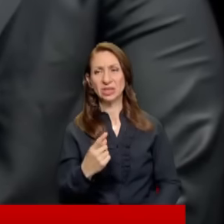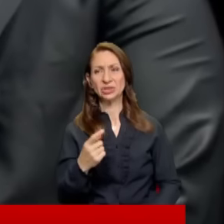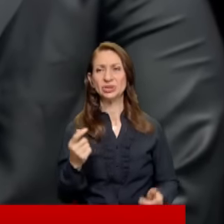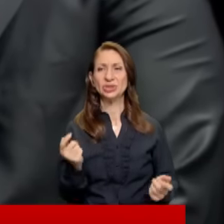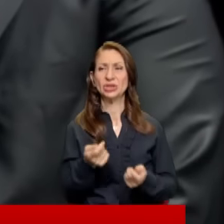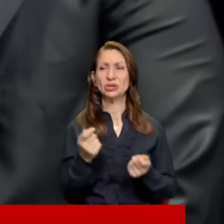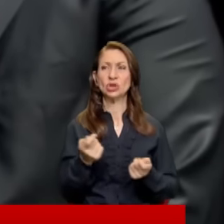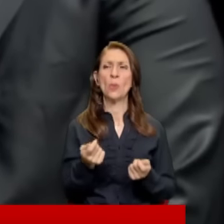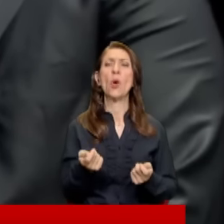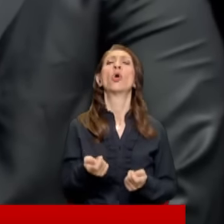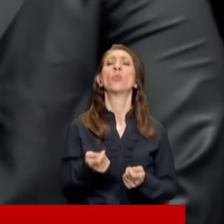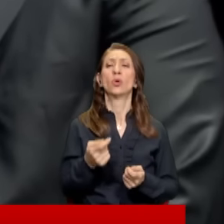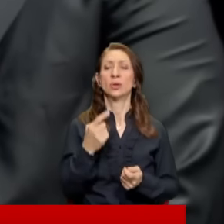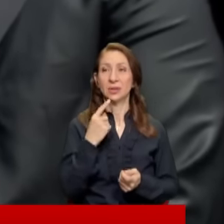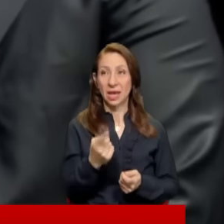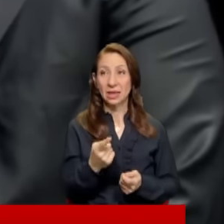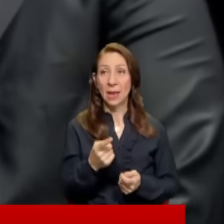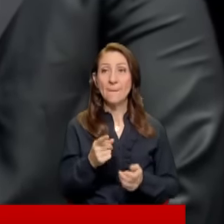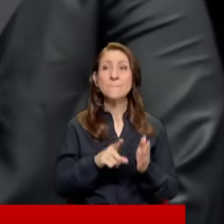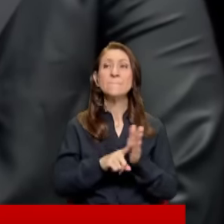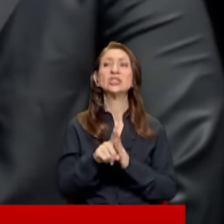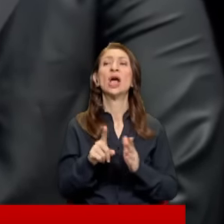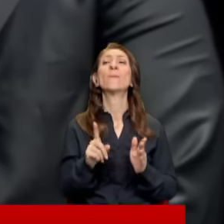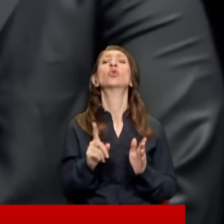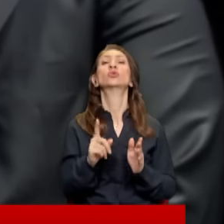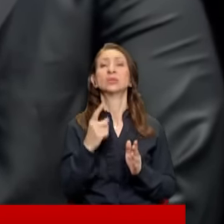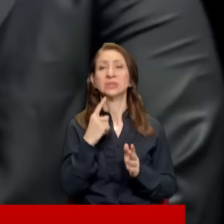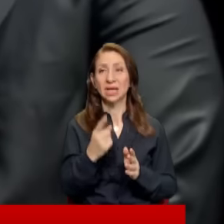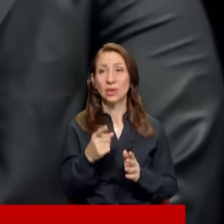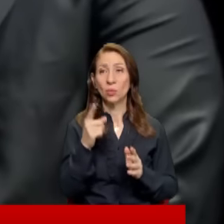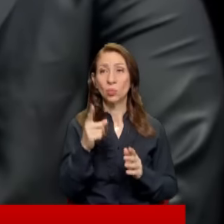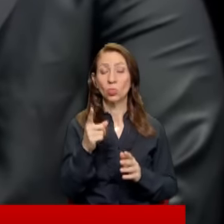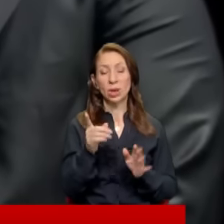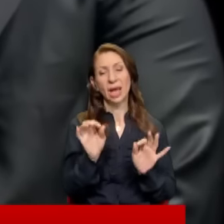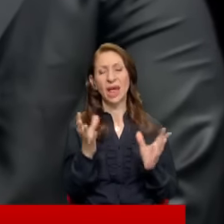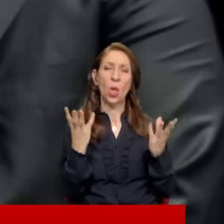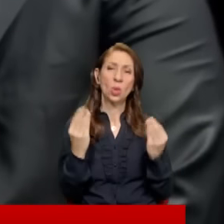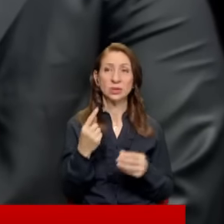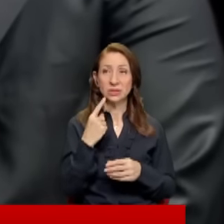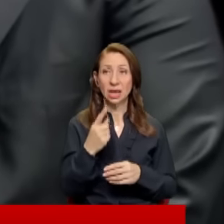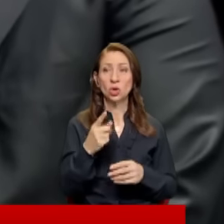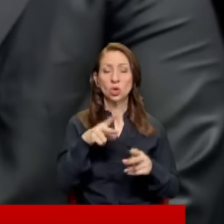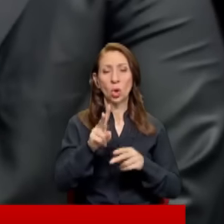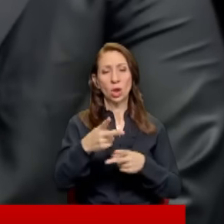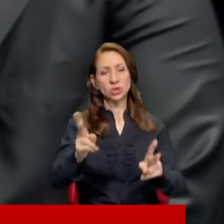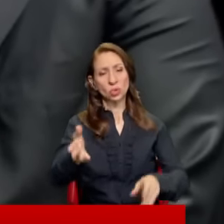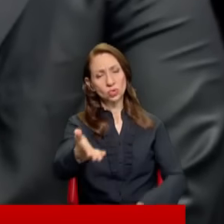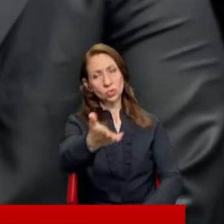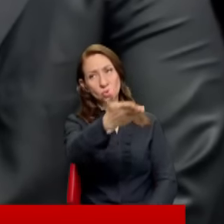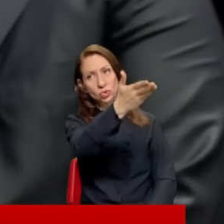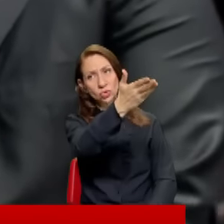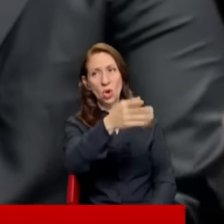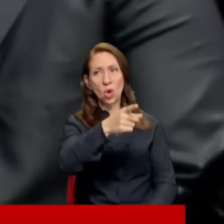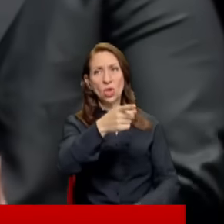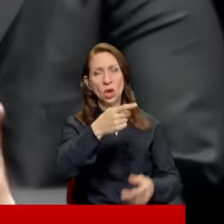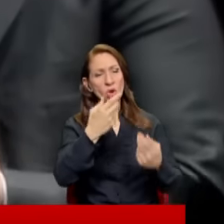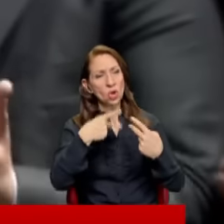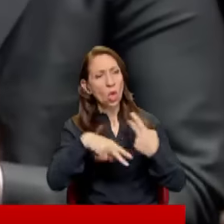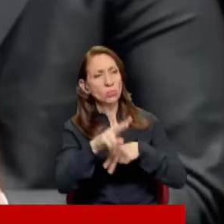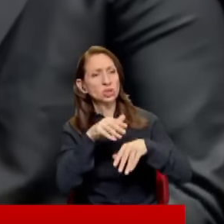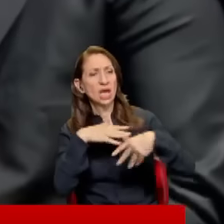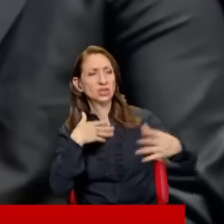çalışıyorum olmuyor diyen başaramıyoruz diyen bu kadar olur diyen yolu açık olsun onunla Yolları